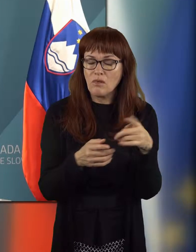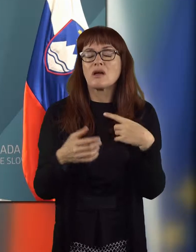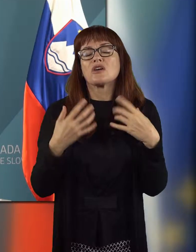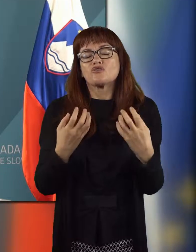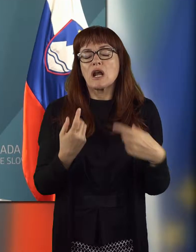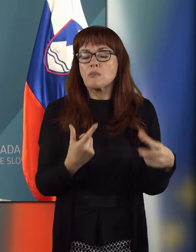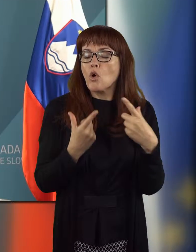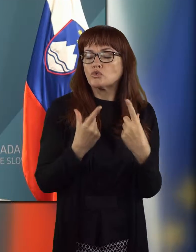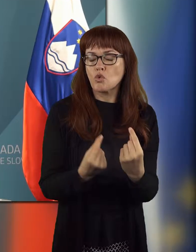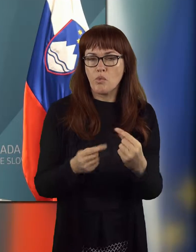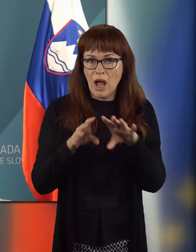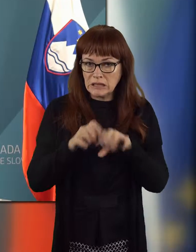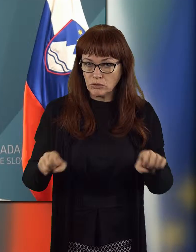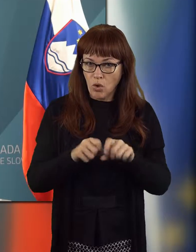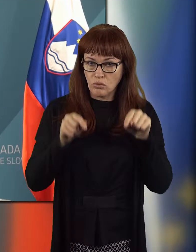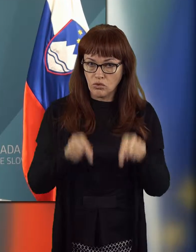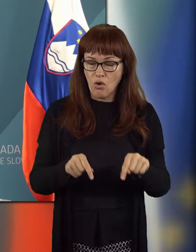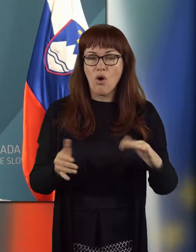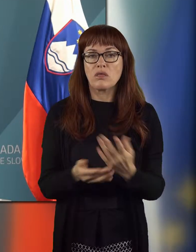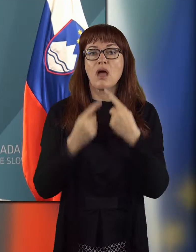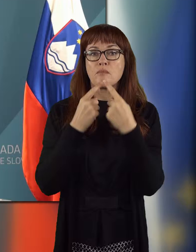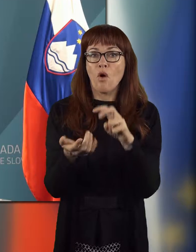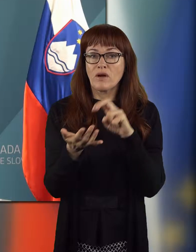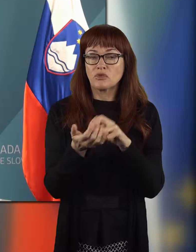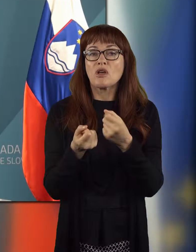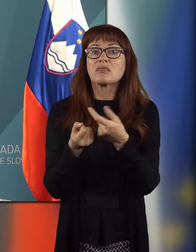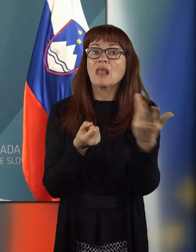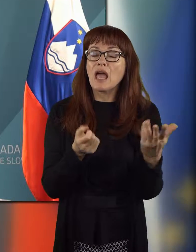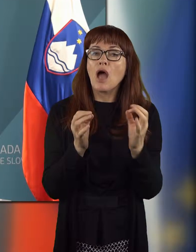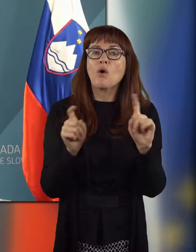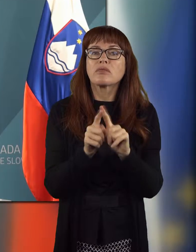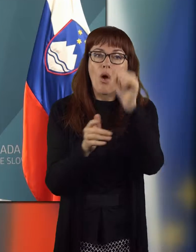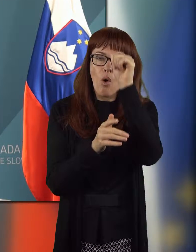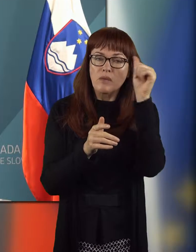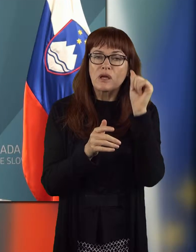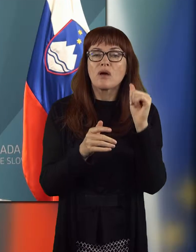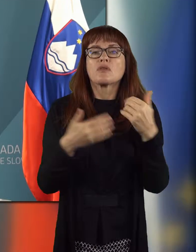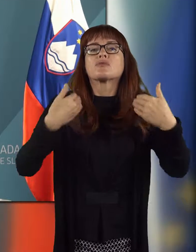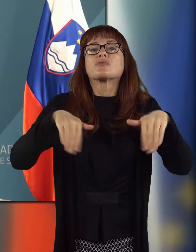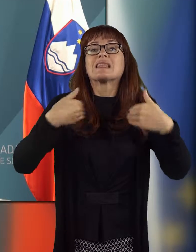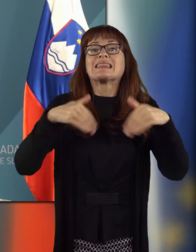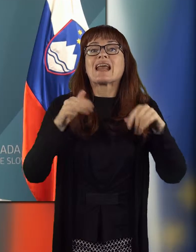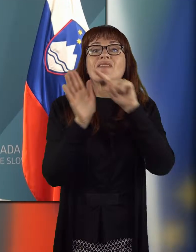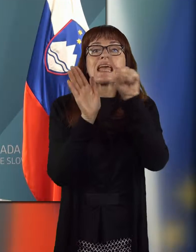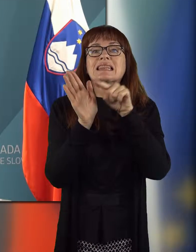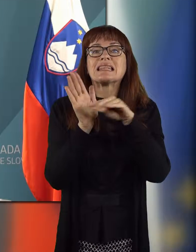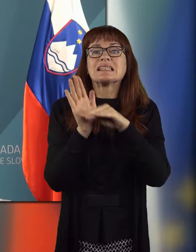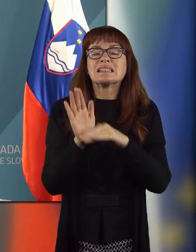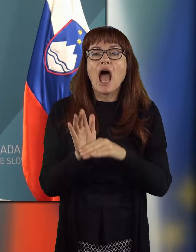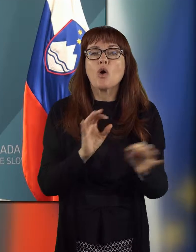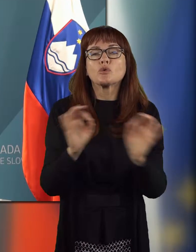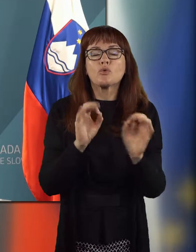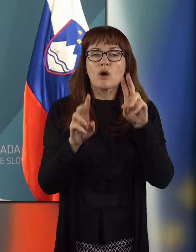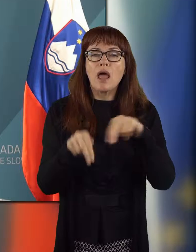to storili skupaj. Torej, naj povem še nekaj o tako imenovanem interventnem zakonu, ki